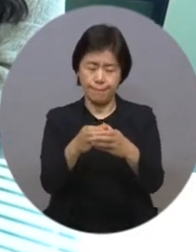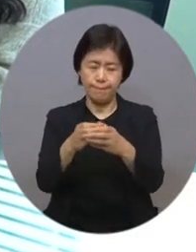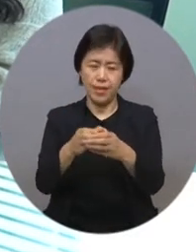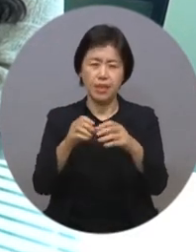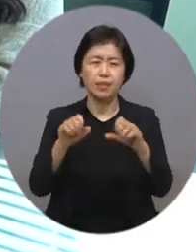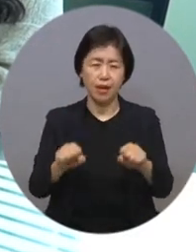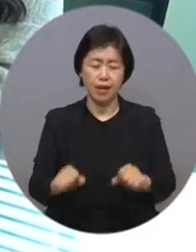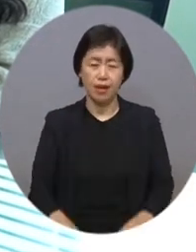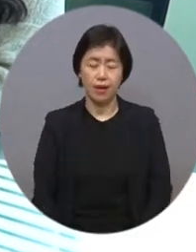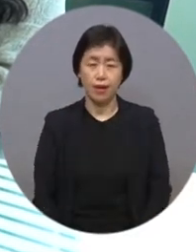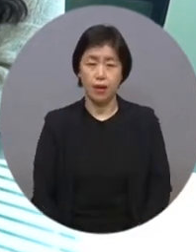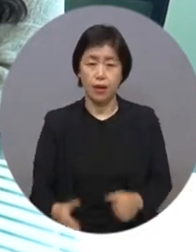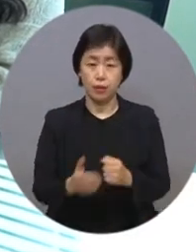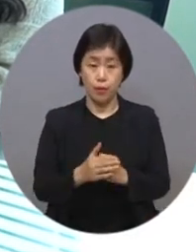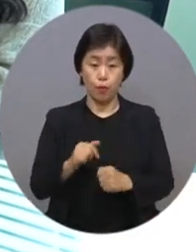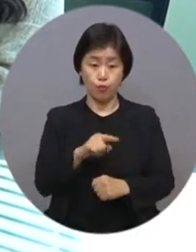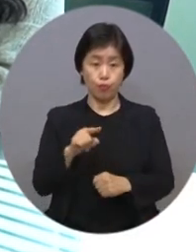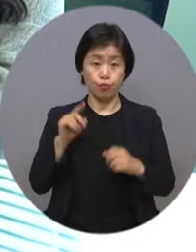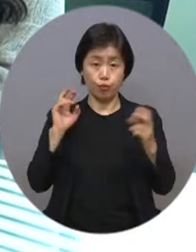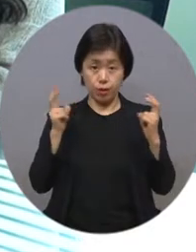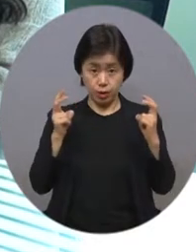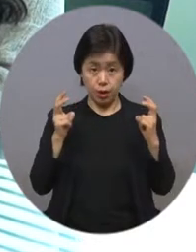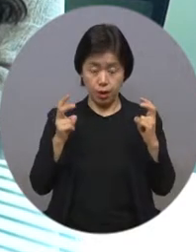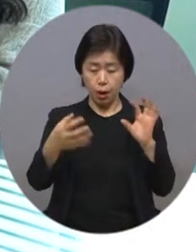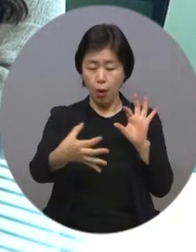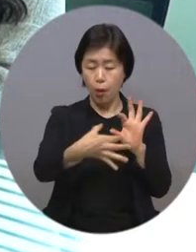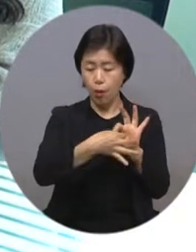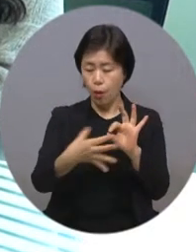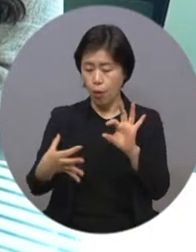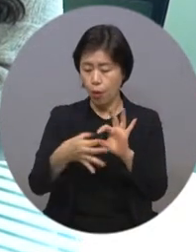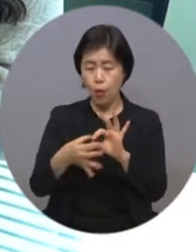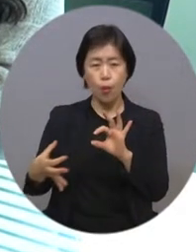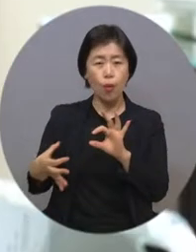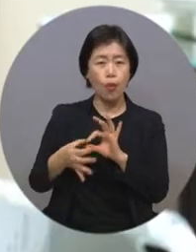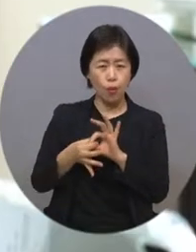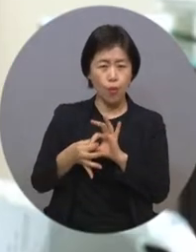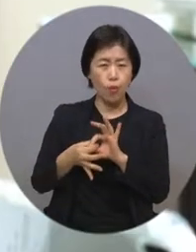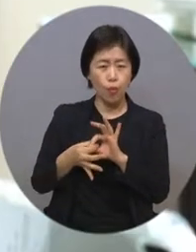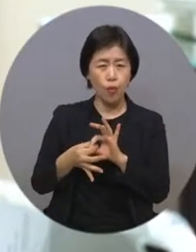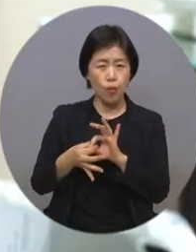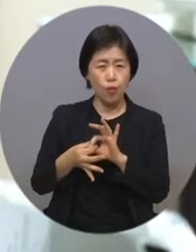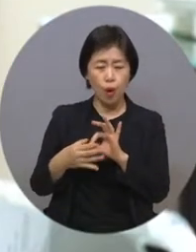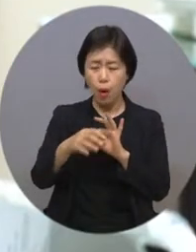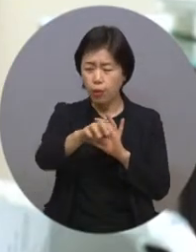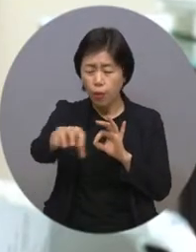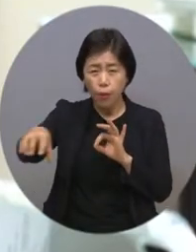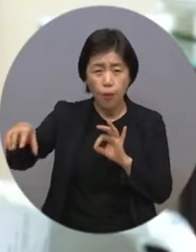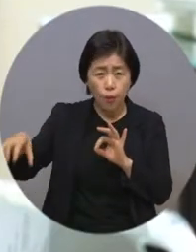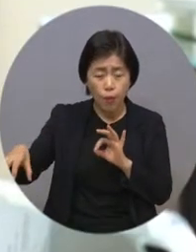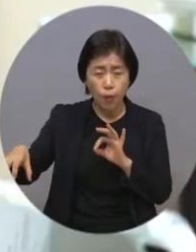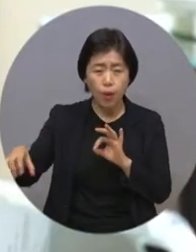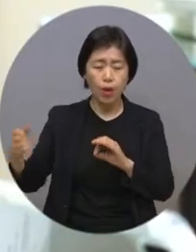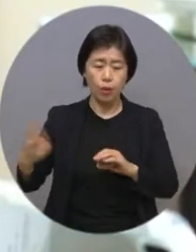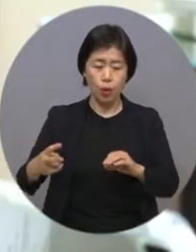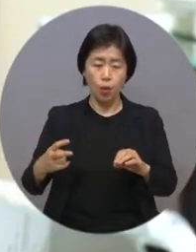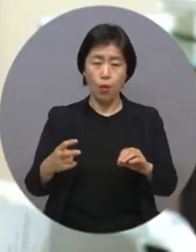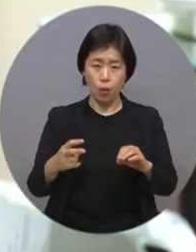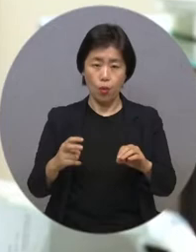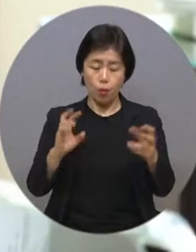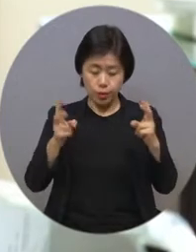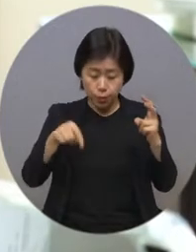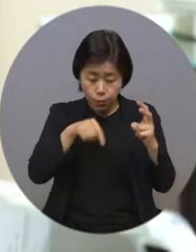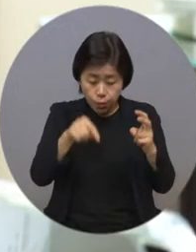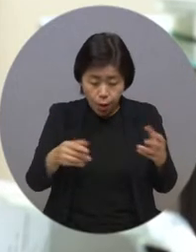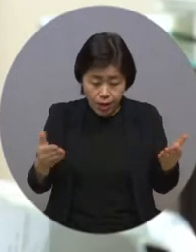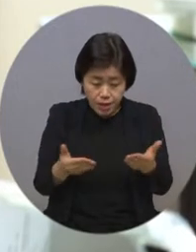협력해서 일하고 있는 네. 저희 그 국내에 있는 대리점들, 그다음에 또 저희 공장에서 근무하고 있는 장애사우들